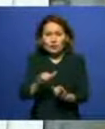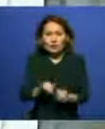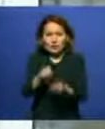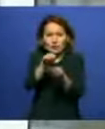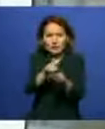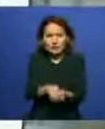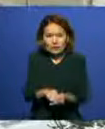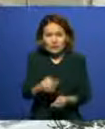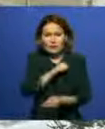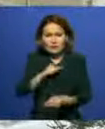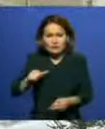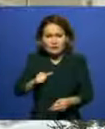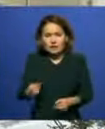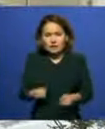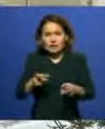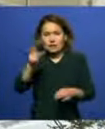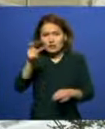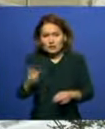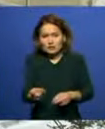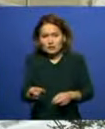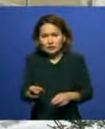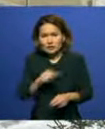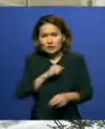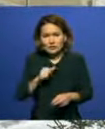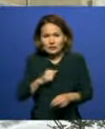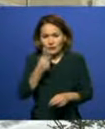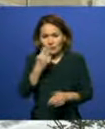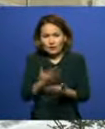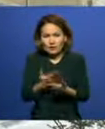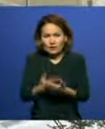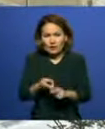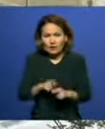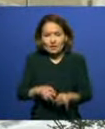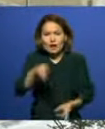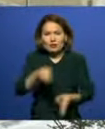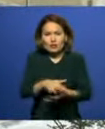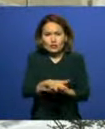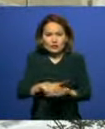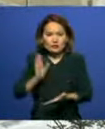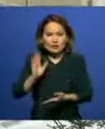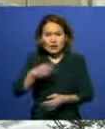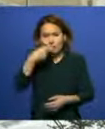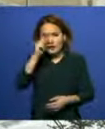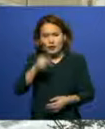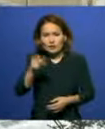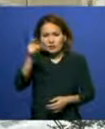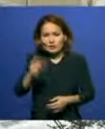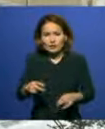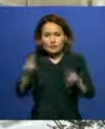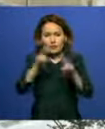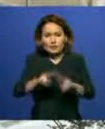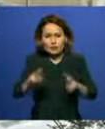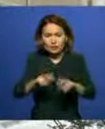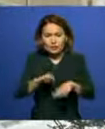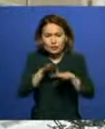берген. Қылмыстық істердің ауқымдылығына қарап, сот процесі ұзаққа созылады деп болжам жасауға болады. Айыпталушы істі қарау барысына